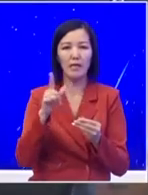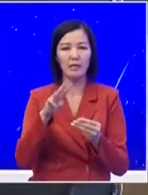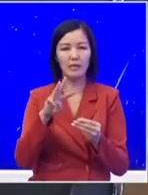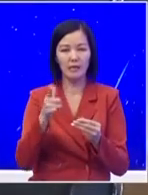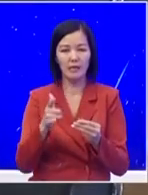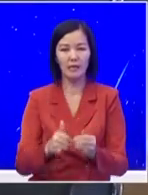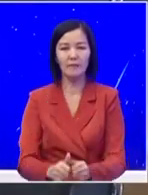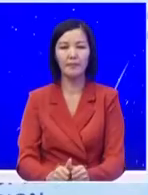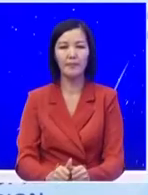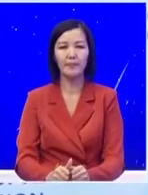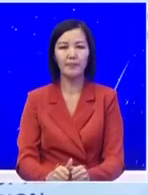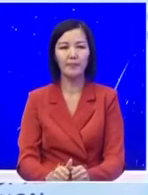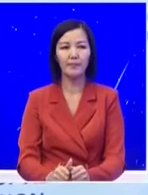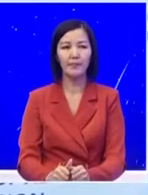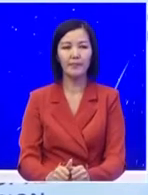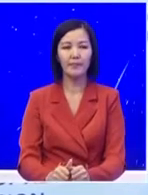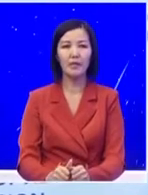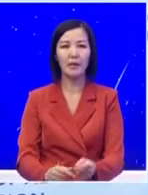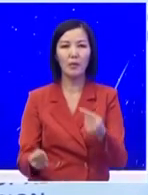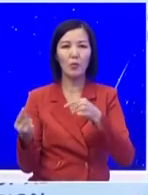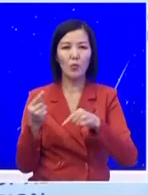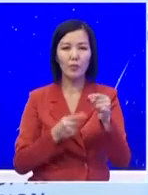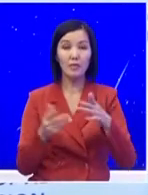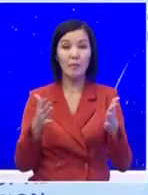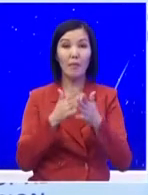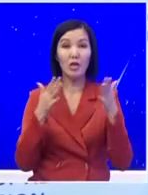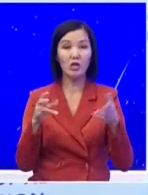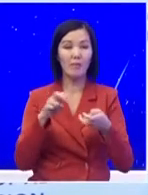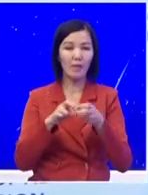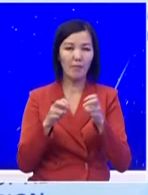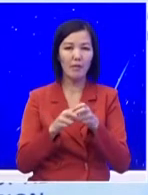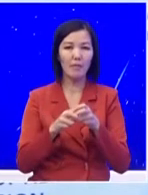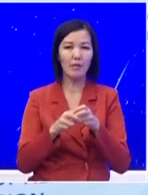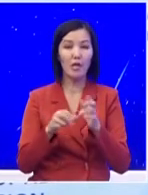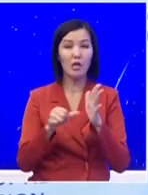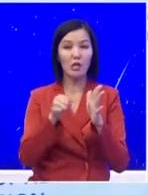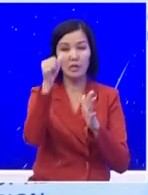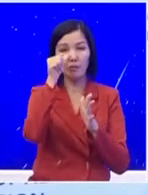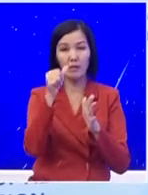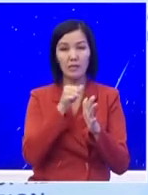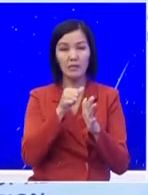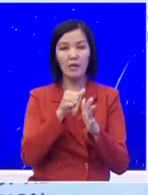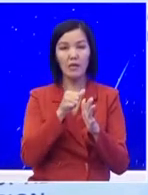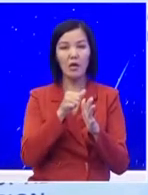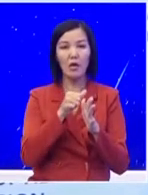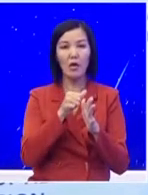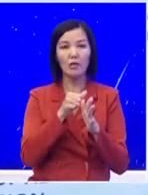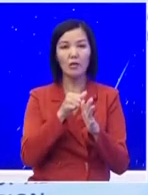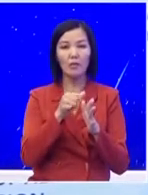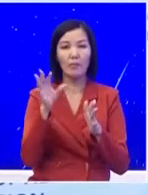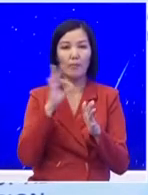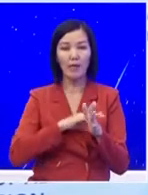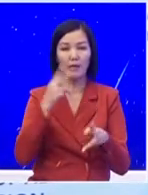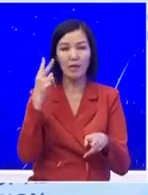миллиард тенге. У бизнеса большие проблемы. В течение полугода он толком не работал, потерял доходы,